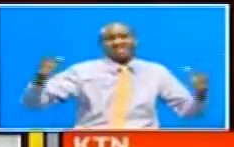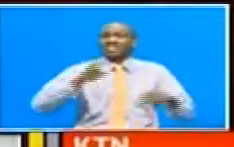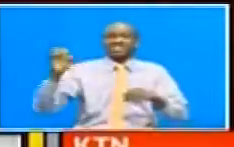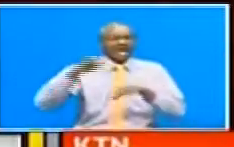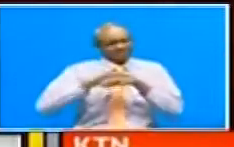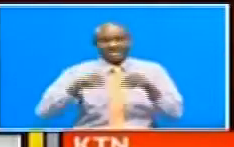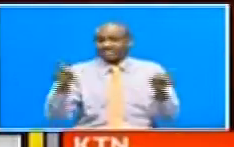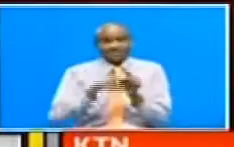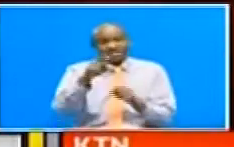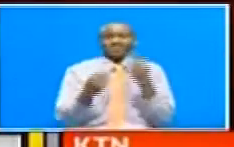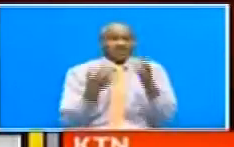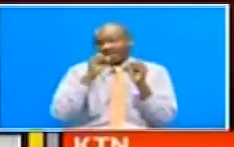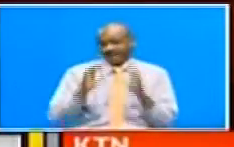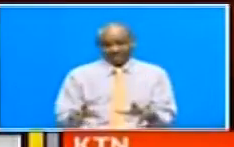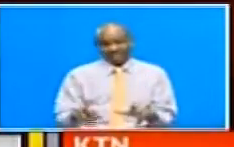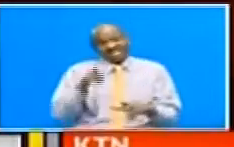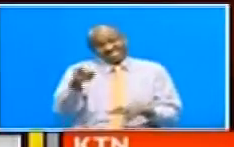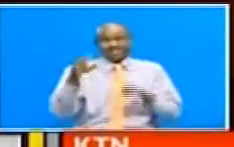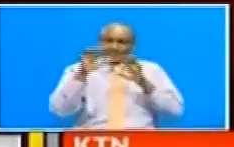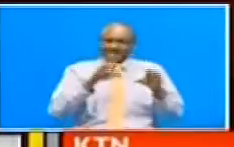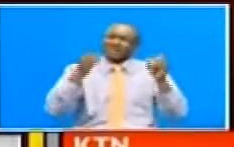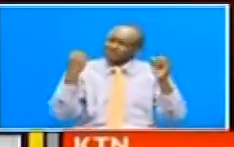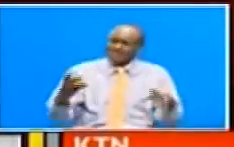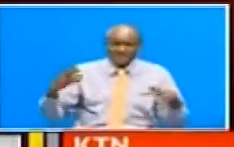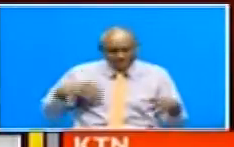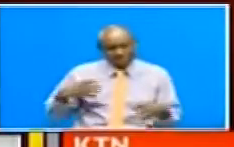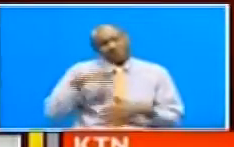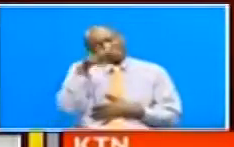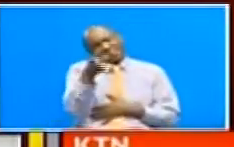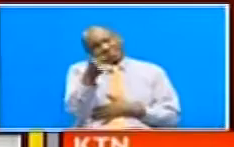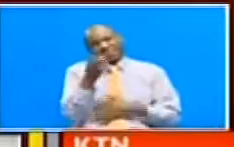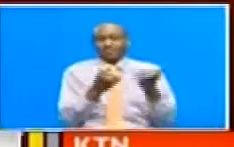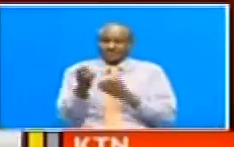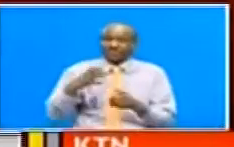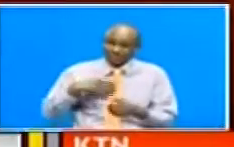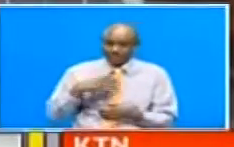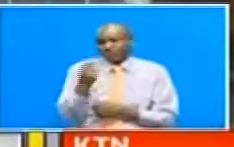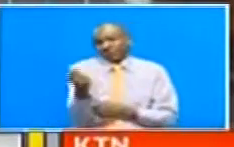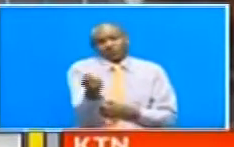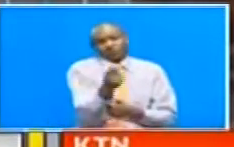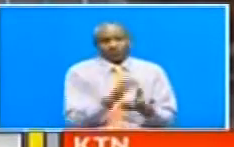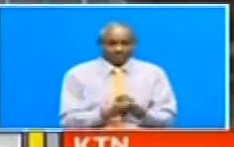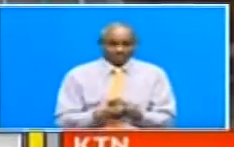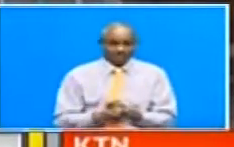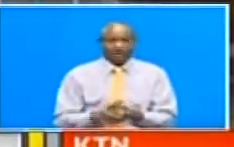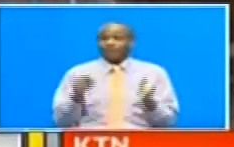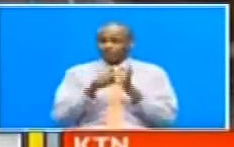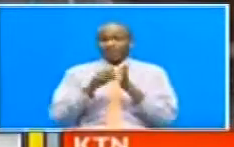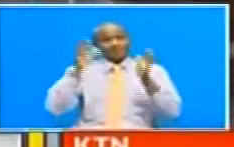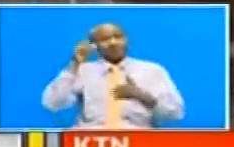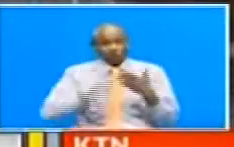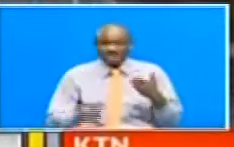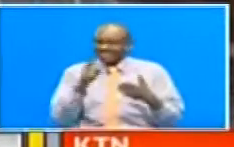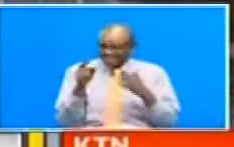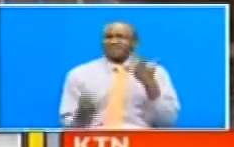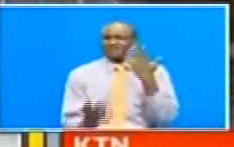Mashariki. Ni soko ambalo ndilo kitega uchumi cha kutegemewa pakubwa na wafanyabiashara wadogo wadogo. Na ile shida ilikuwa kubwa, hiyo